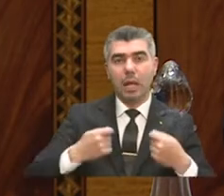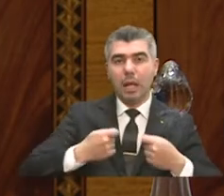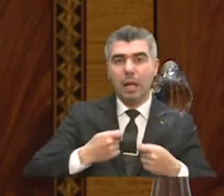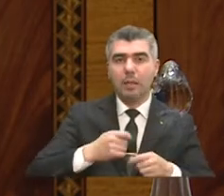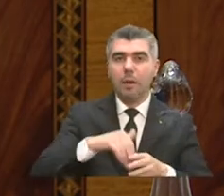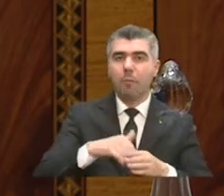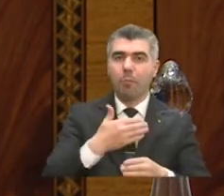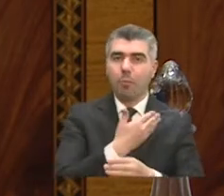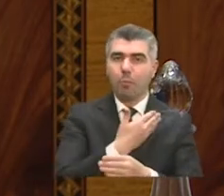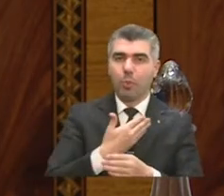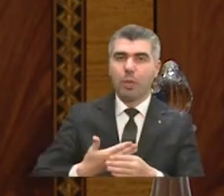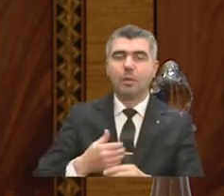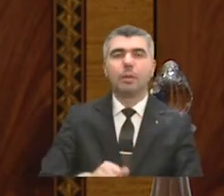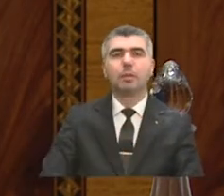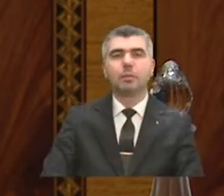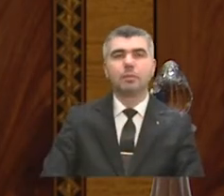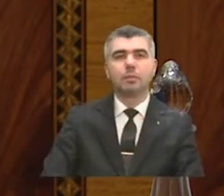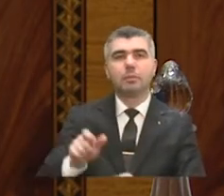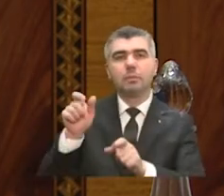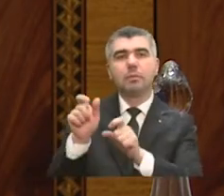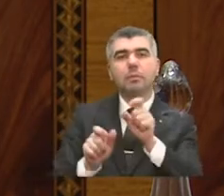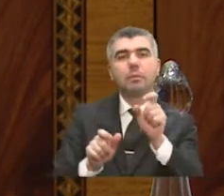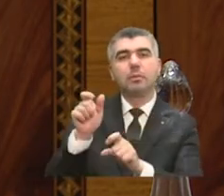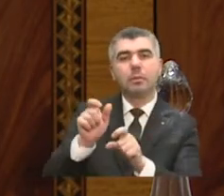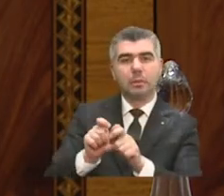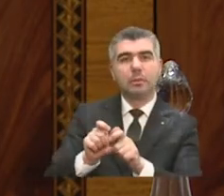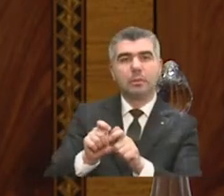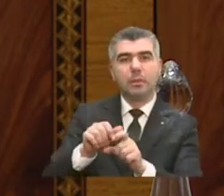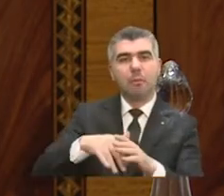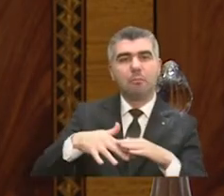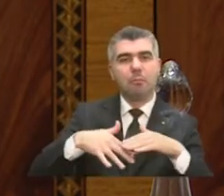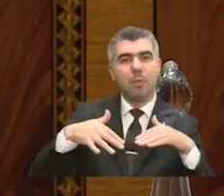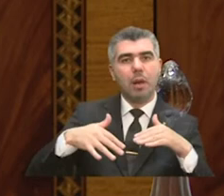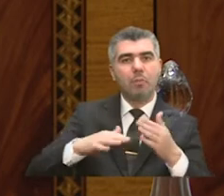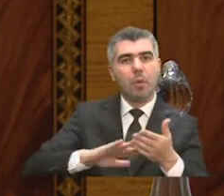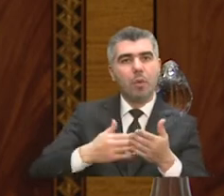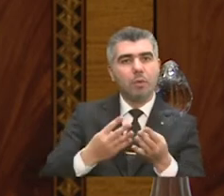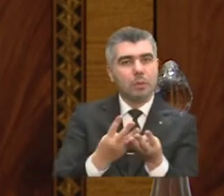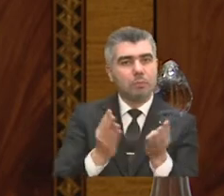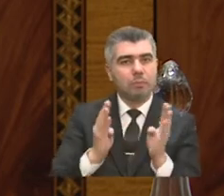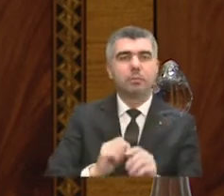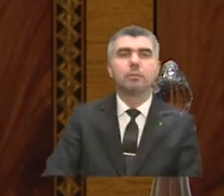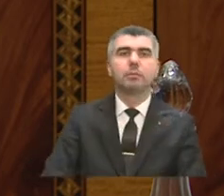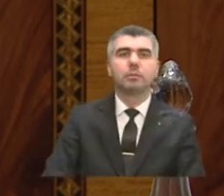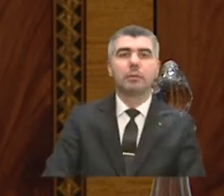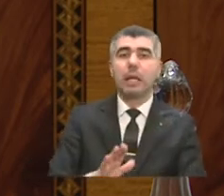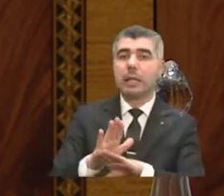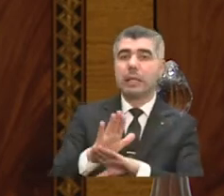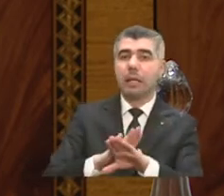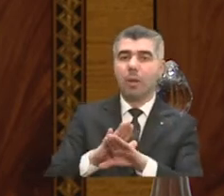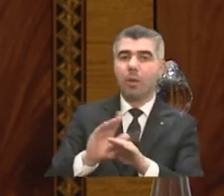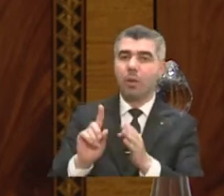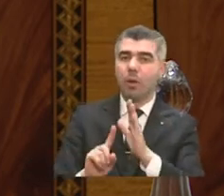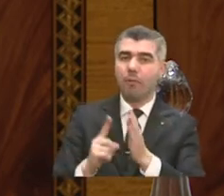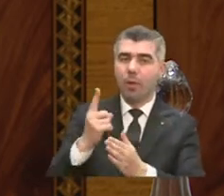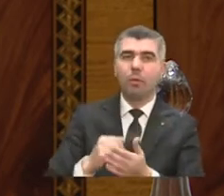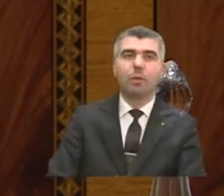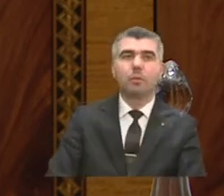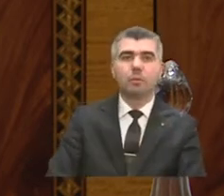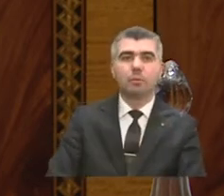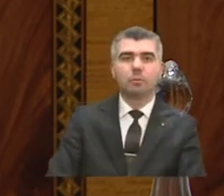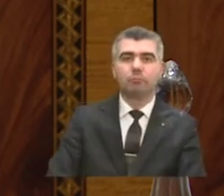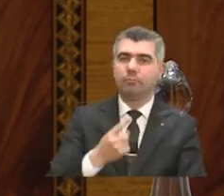représentants, Monsieur le Président de la Chambre des conseillers, Mesdames et Messieurs les parlementaires, Mesdames et Messieurs,